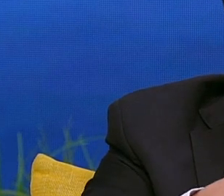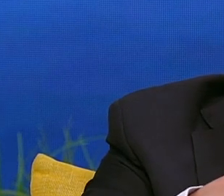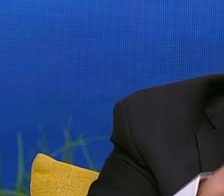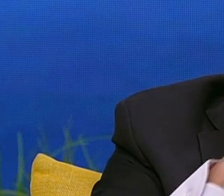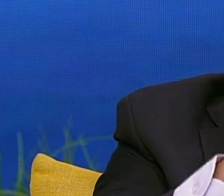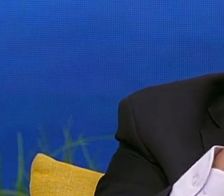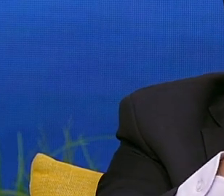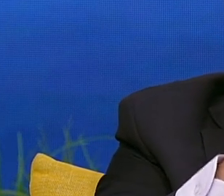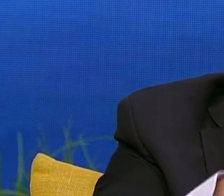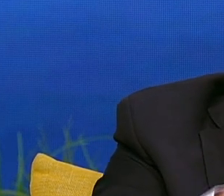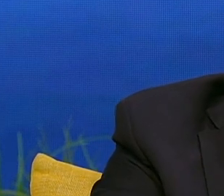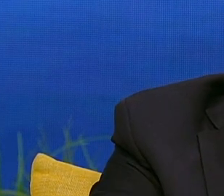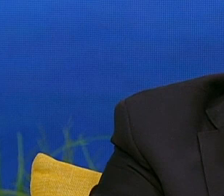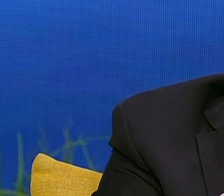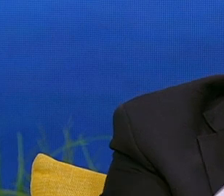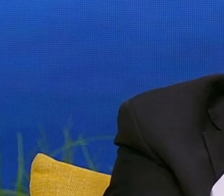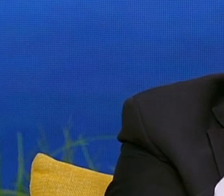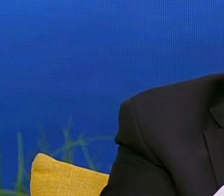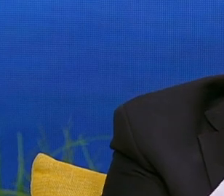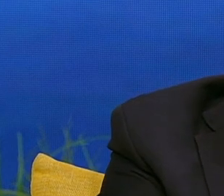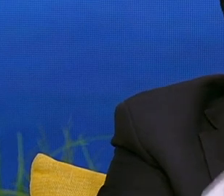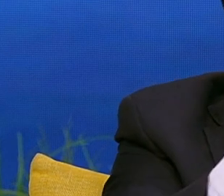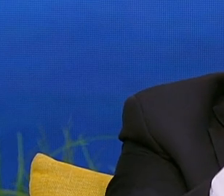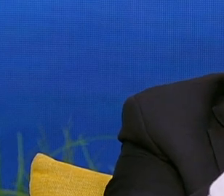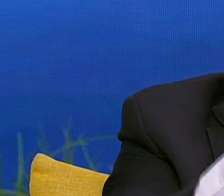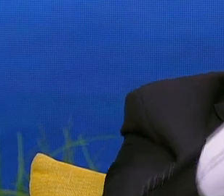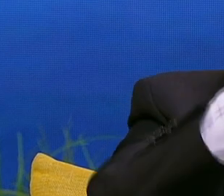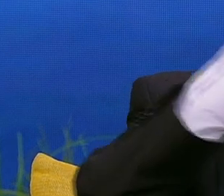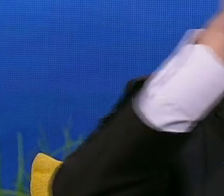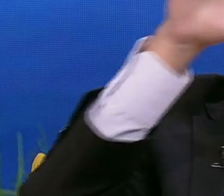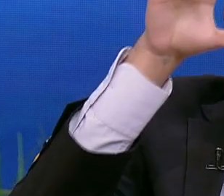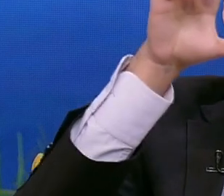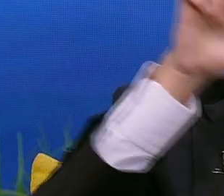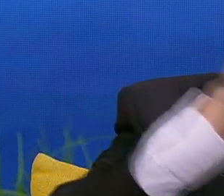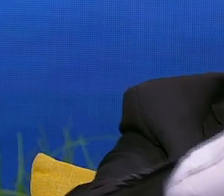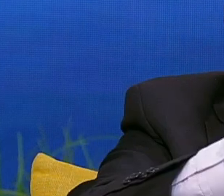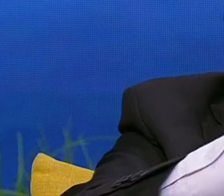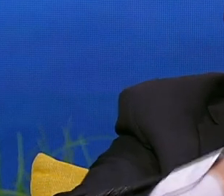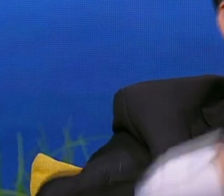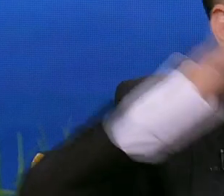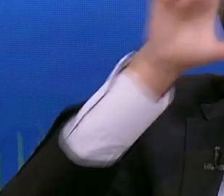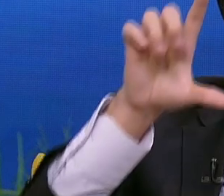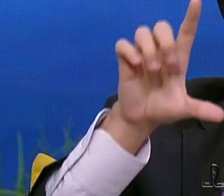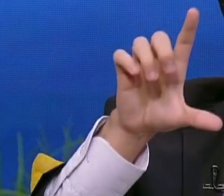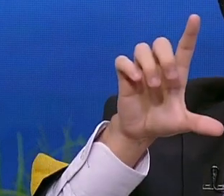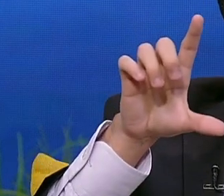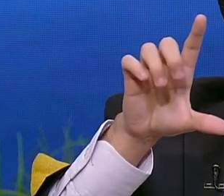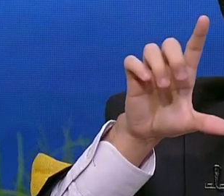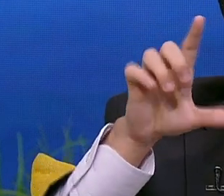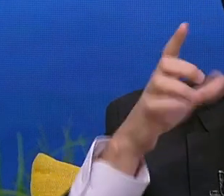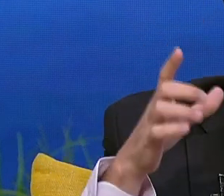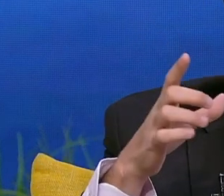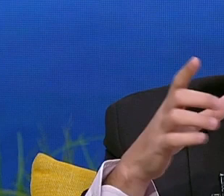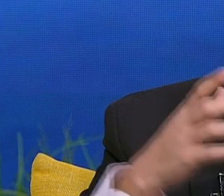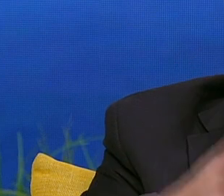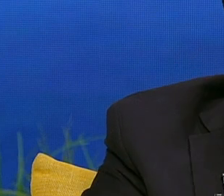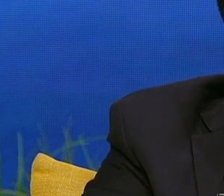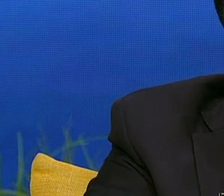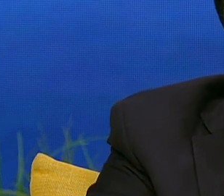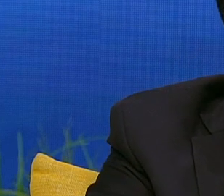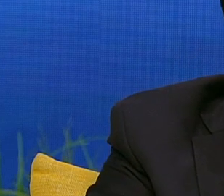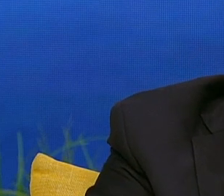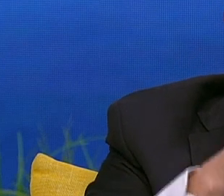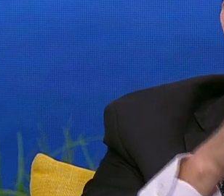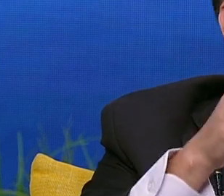ان هي تقول ان كادر الاشاره هو مش كادر بياثر على العمل الفني احنا بالعكس